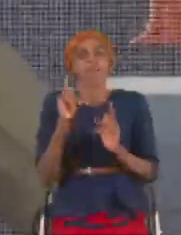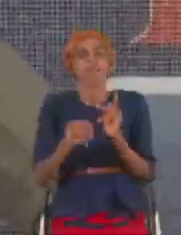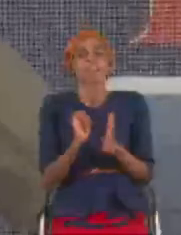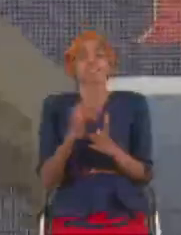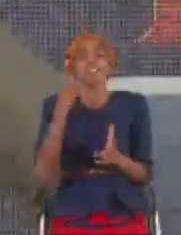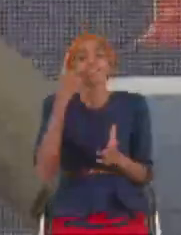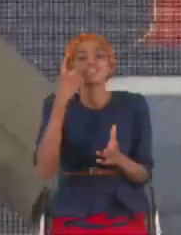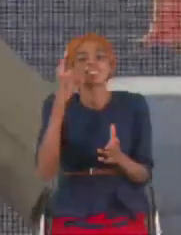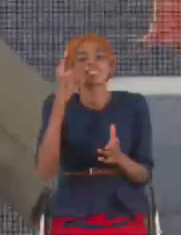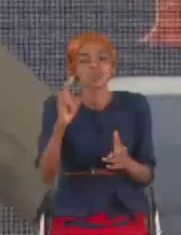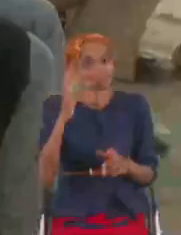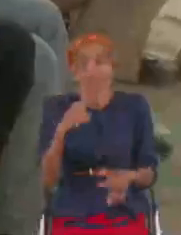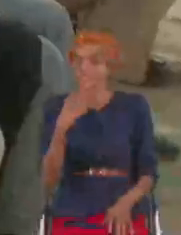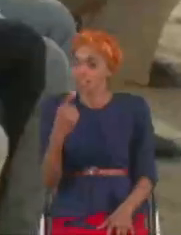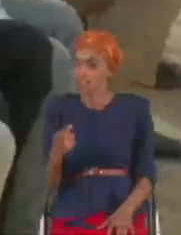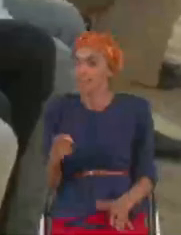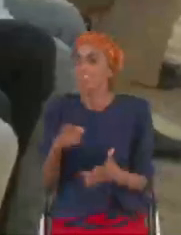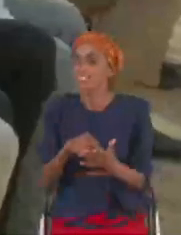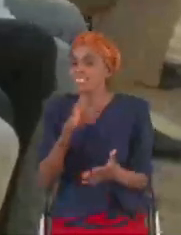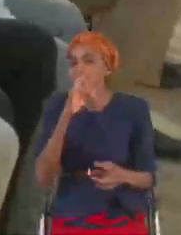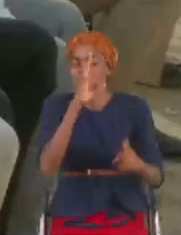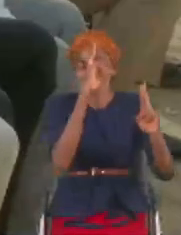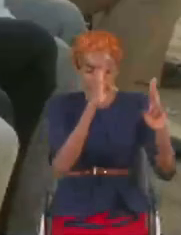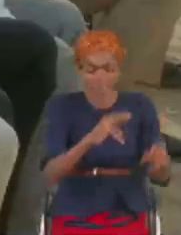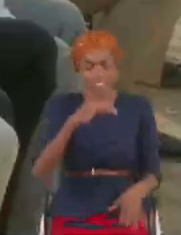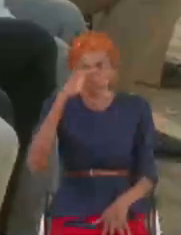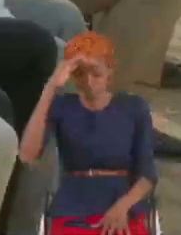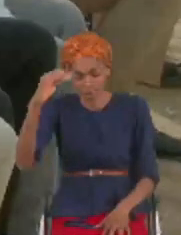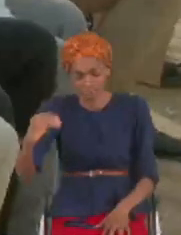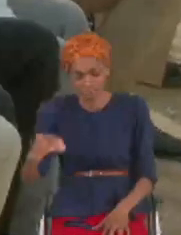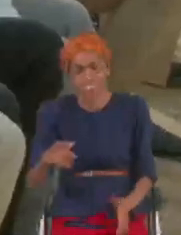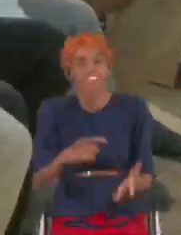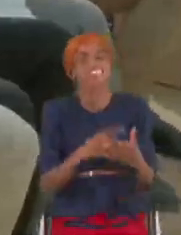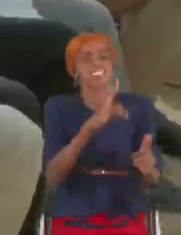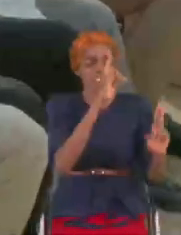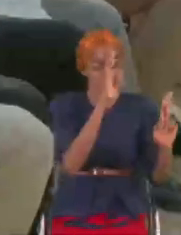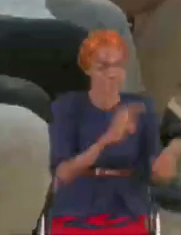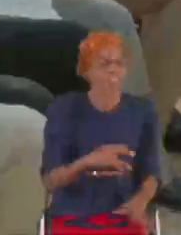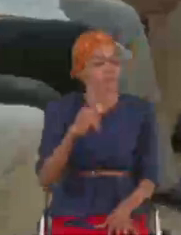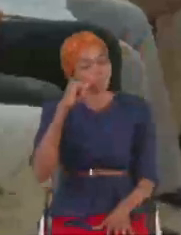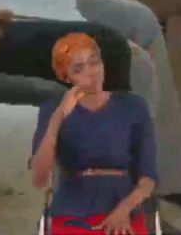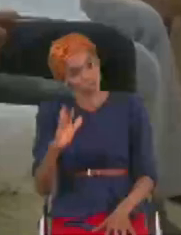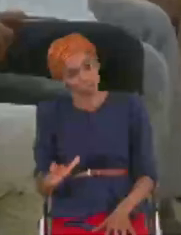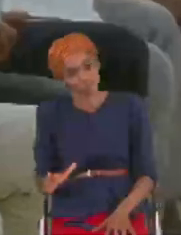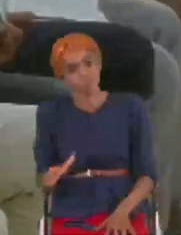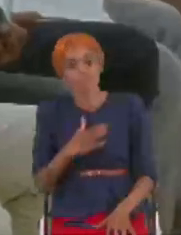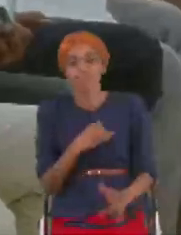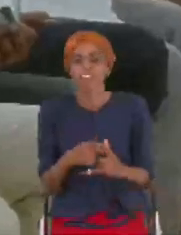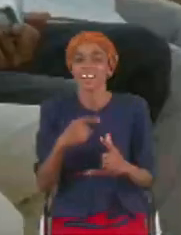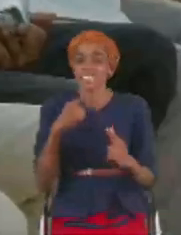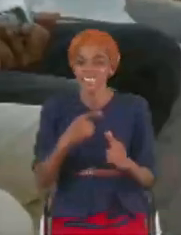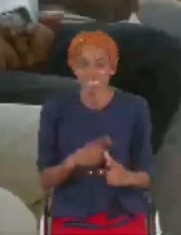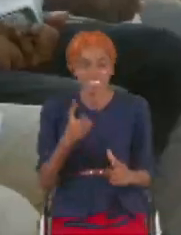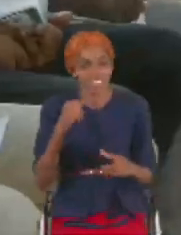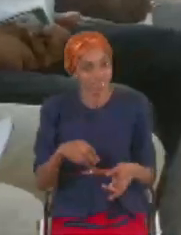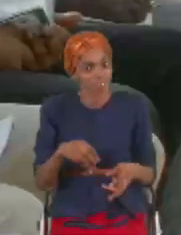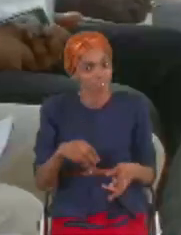verront idiot voici un homme honorable voici une fort honorable ensuite